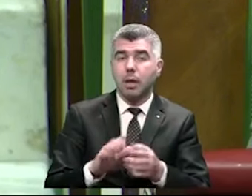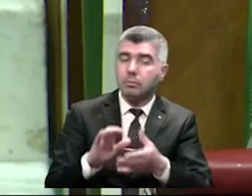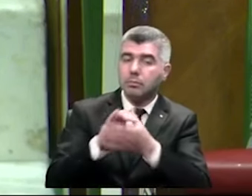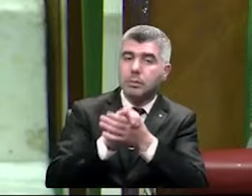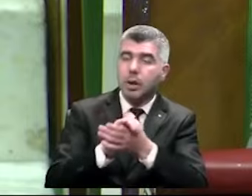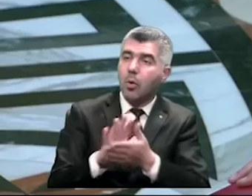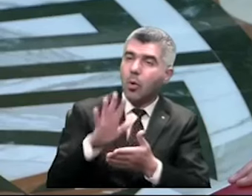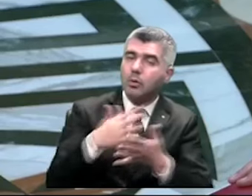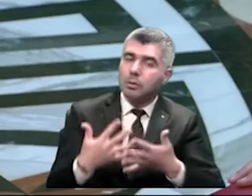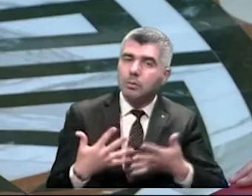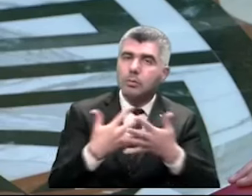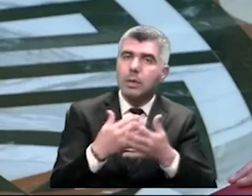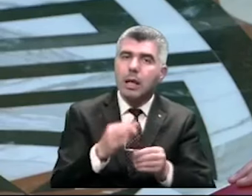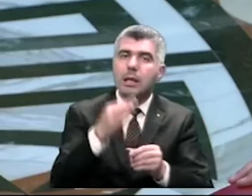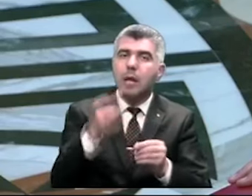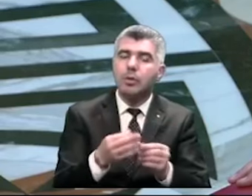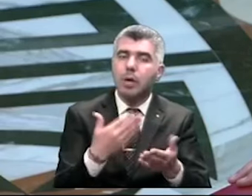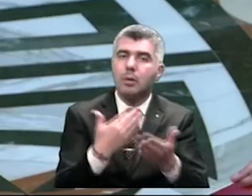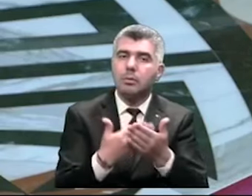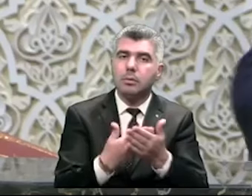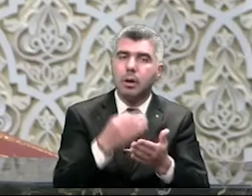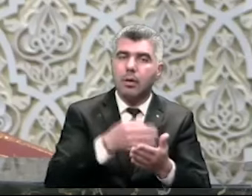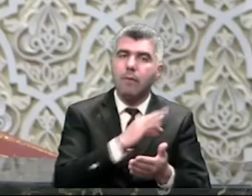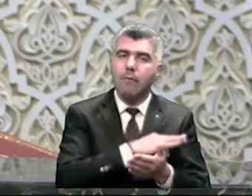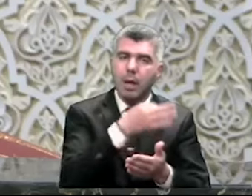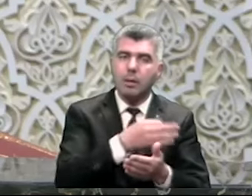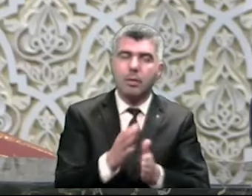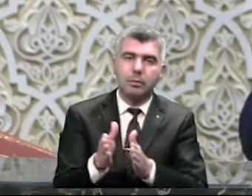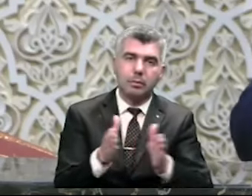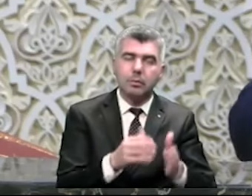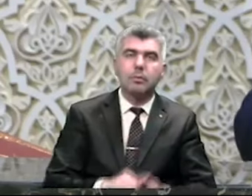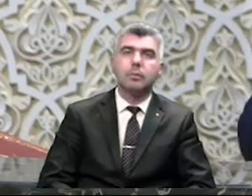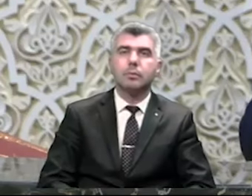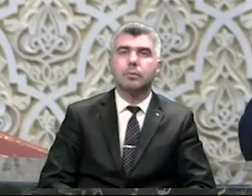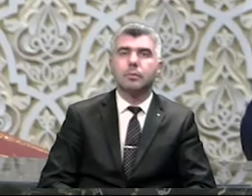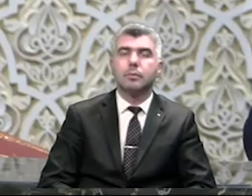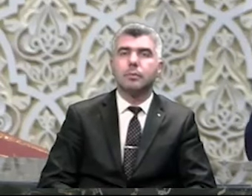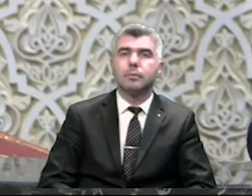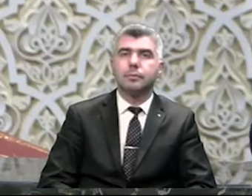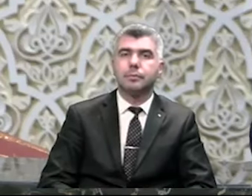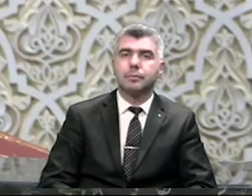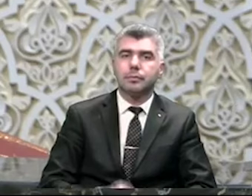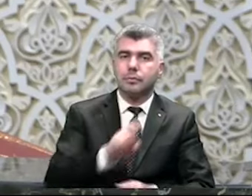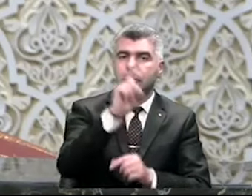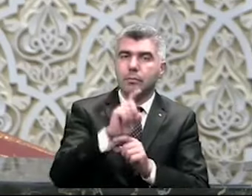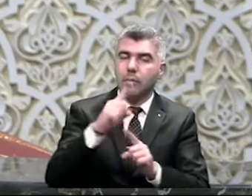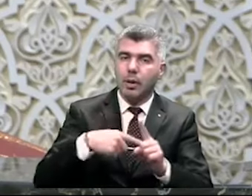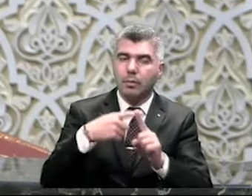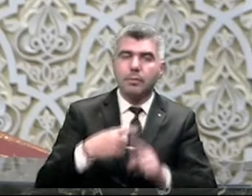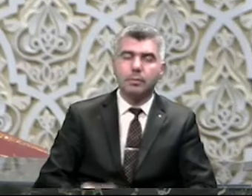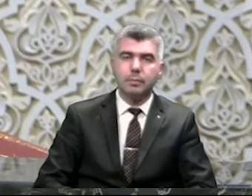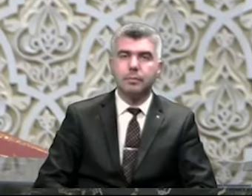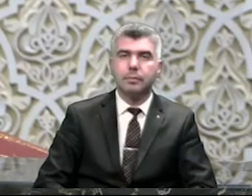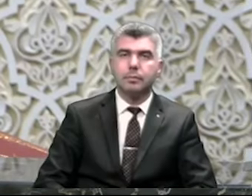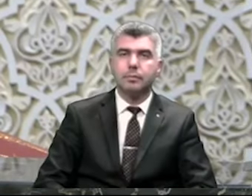اليد باش نوصل للنتيجه اللي بغيناها لبلادنا شكرا السيد الوزير المحترم تعقيب الفريق المحترم سي علي